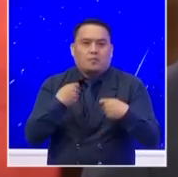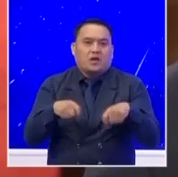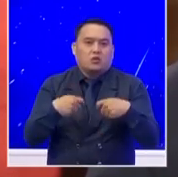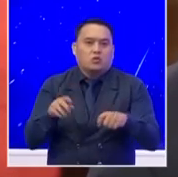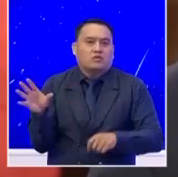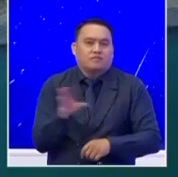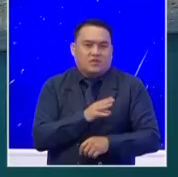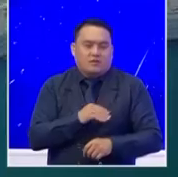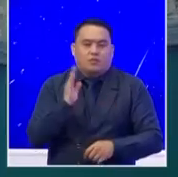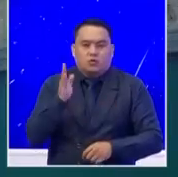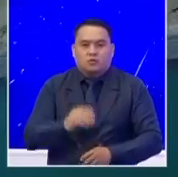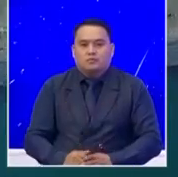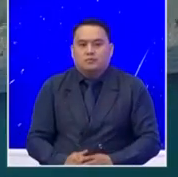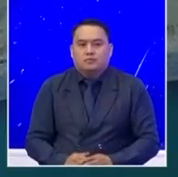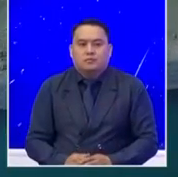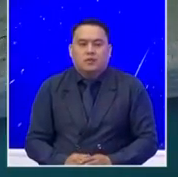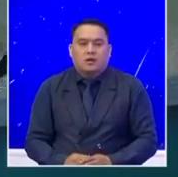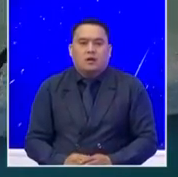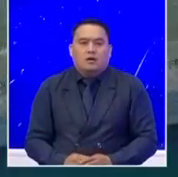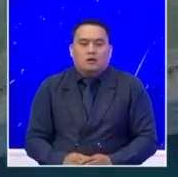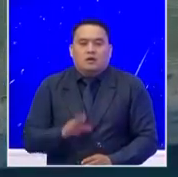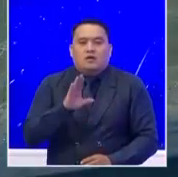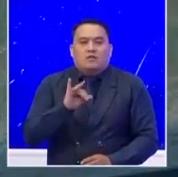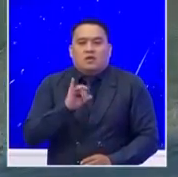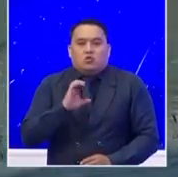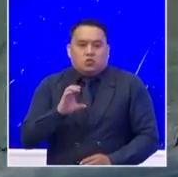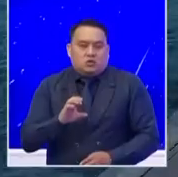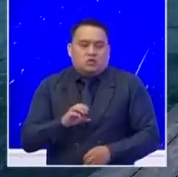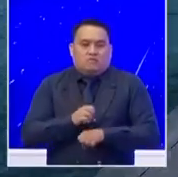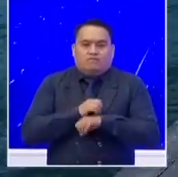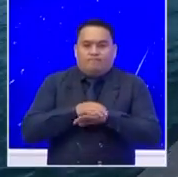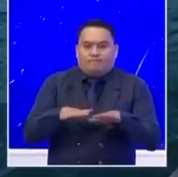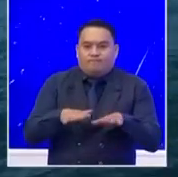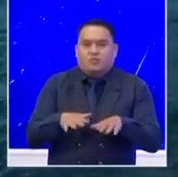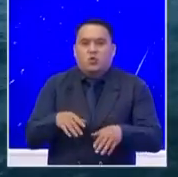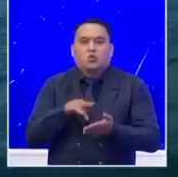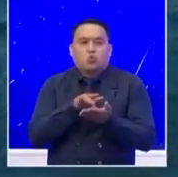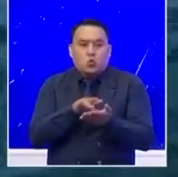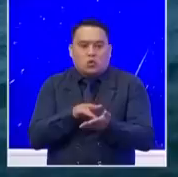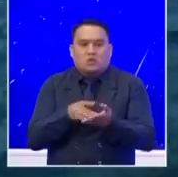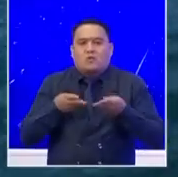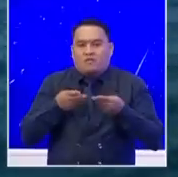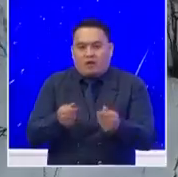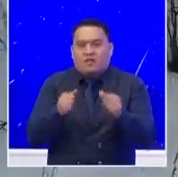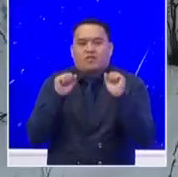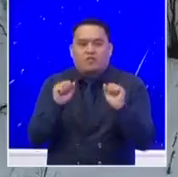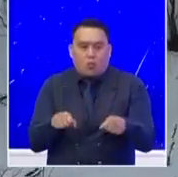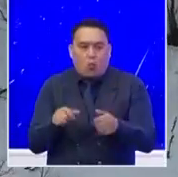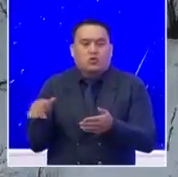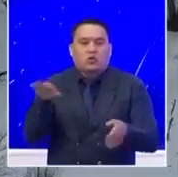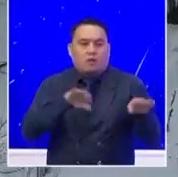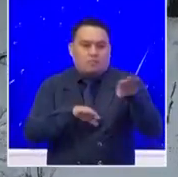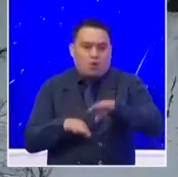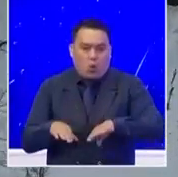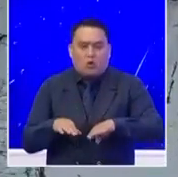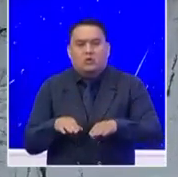во всех предприятиях. Пандемия непременно повлияет на повышение потока внутреннего туризма, считают специалисты. Горные курорты,